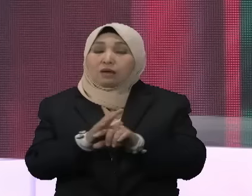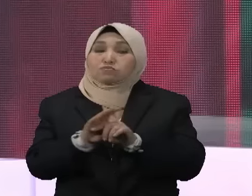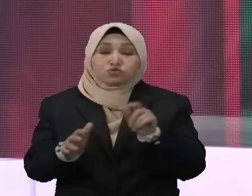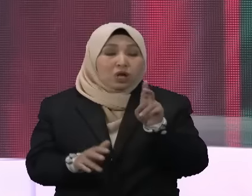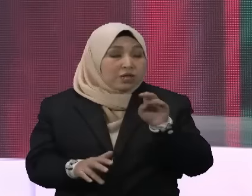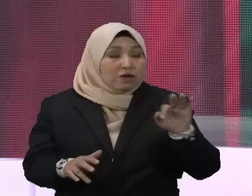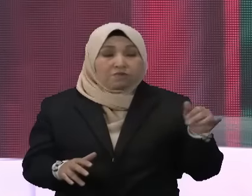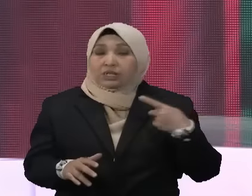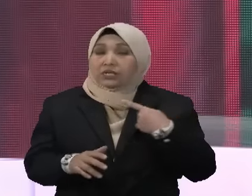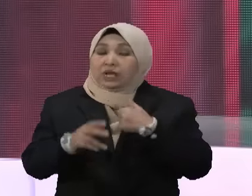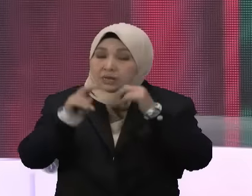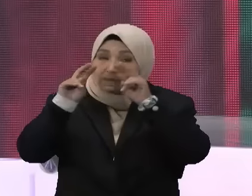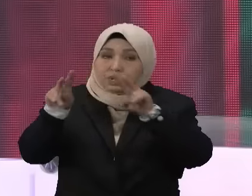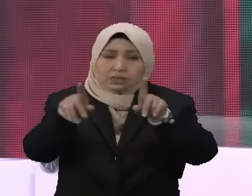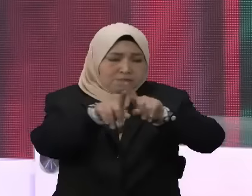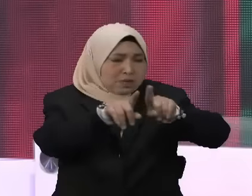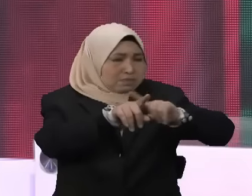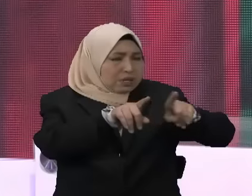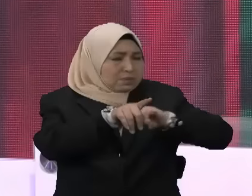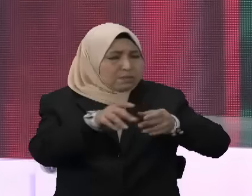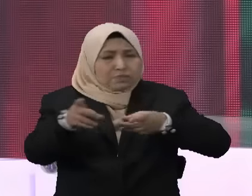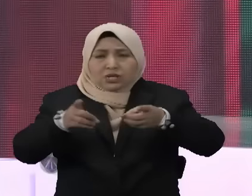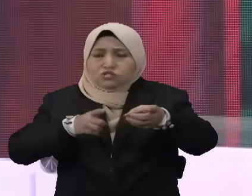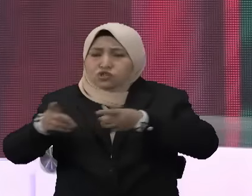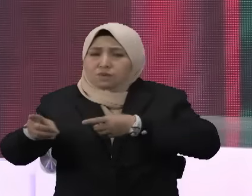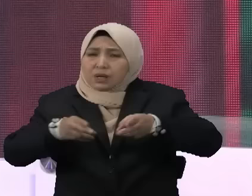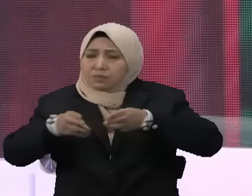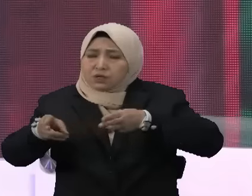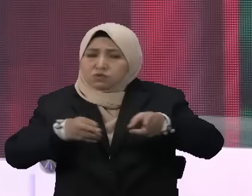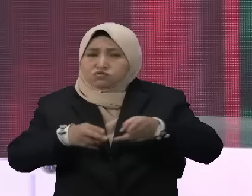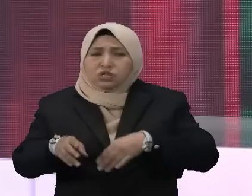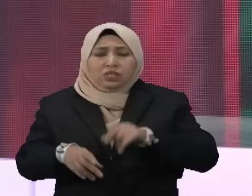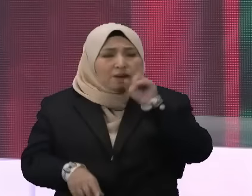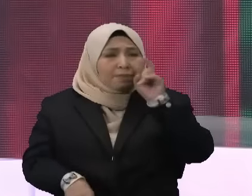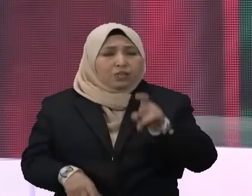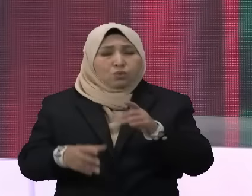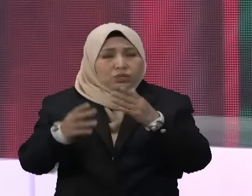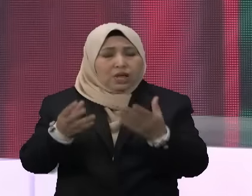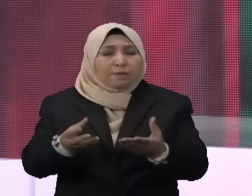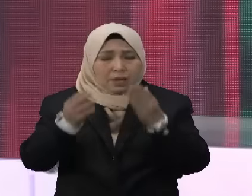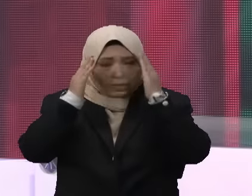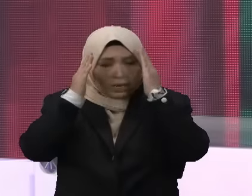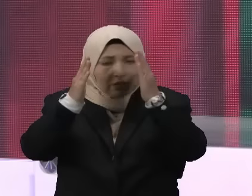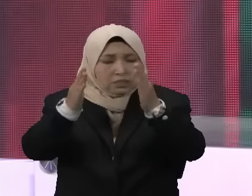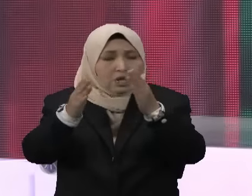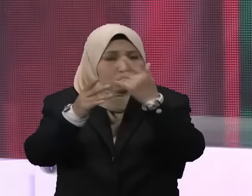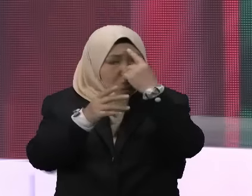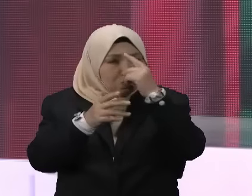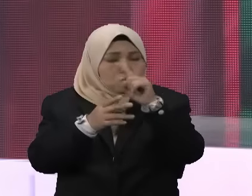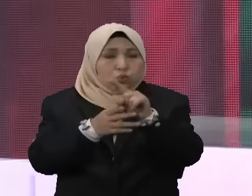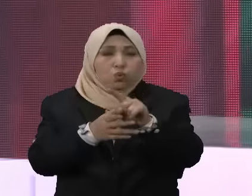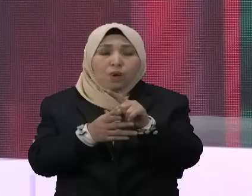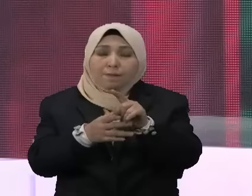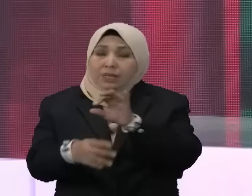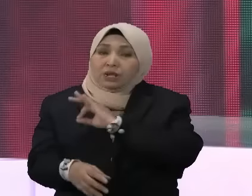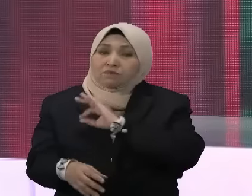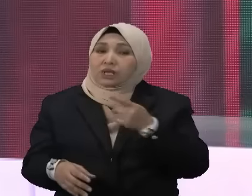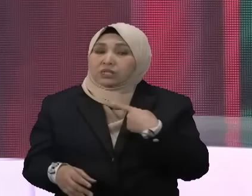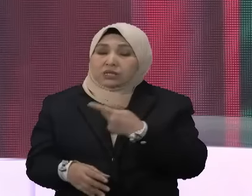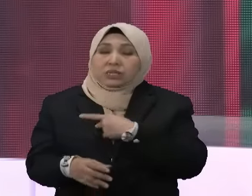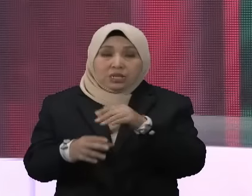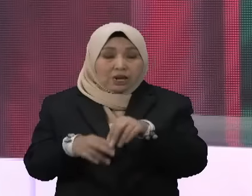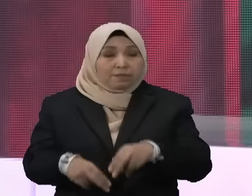ini, kita akan melihat pelbagai disiplin pengurusan yang perlu diambil perhatian untuk manfaat kita